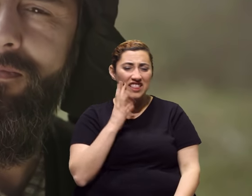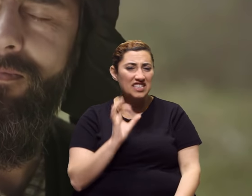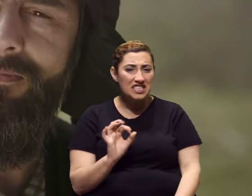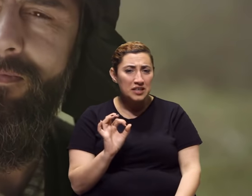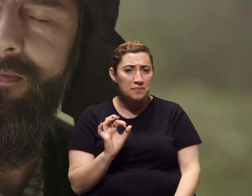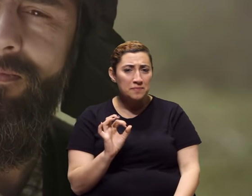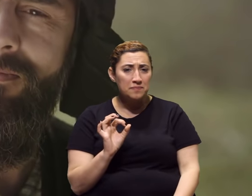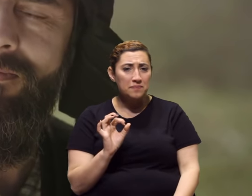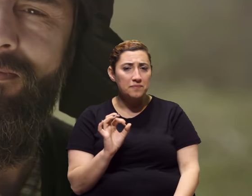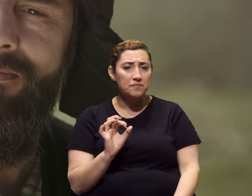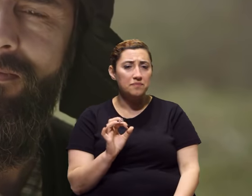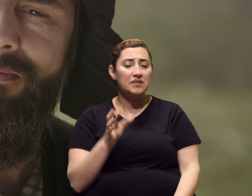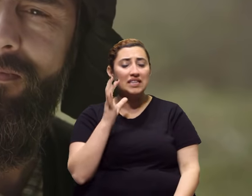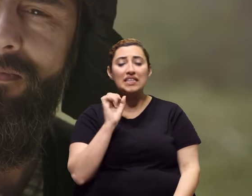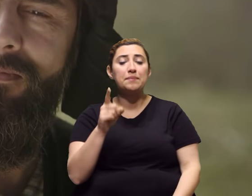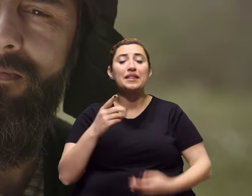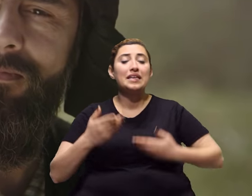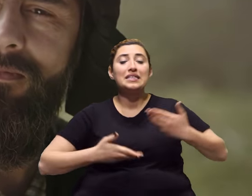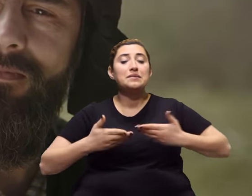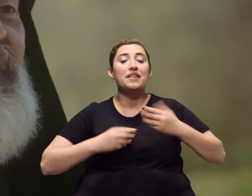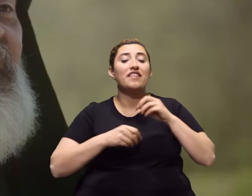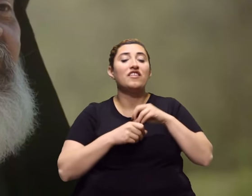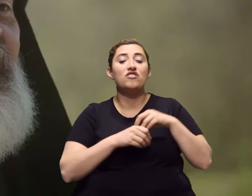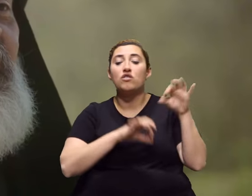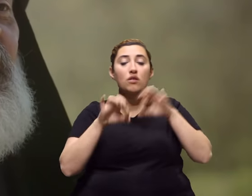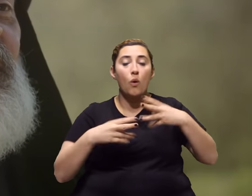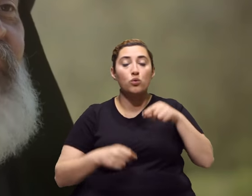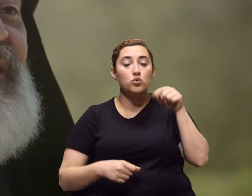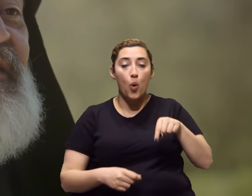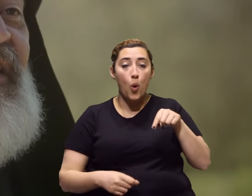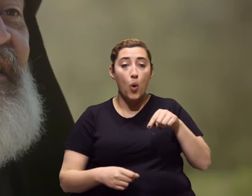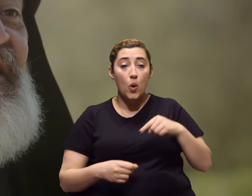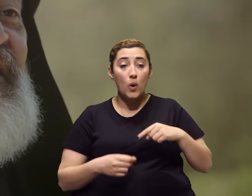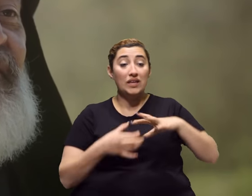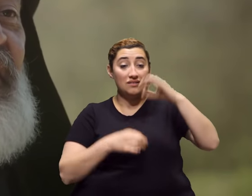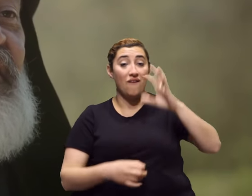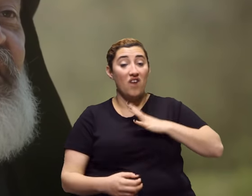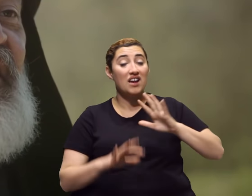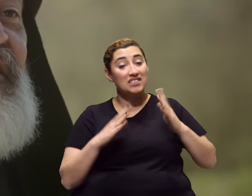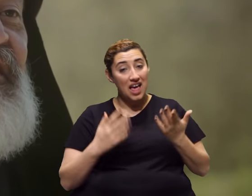kim? Kimin kulu ise o. Kul var ise